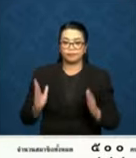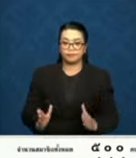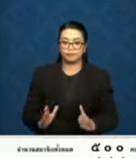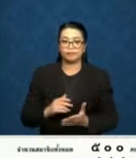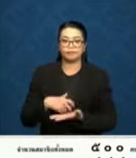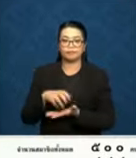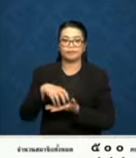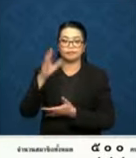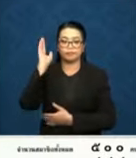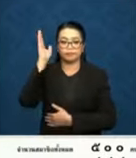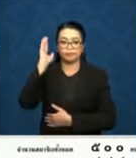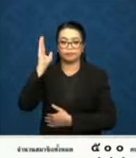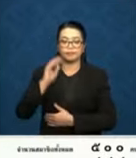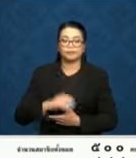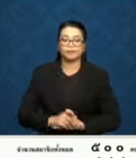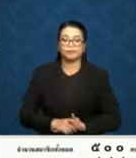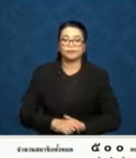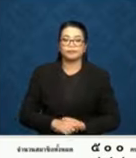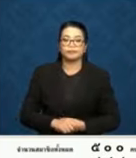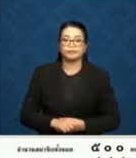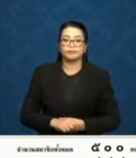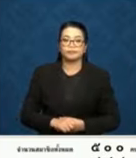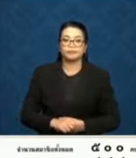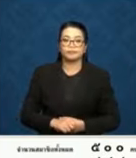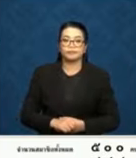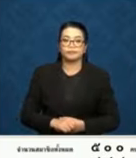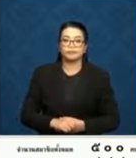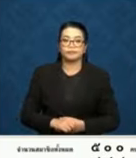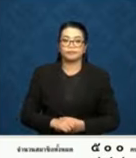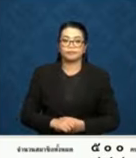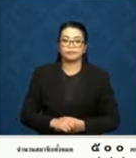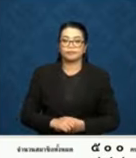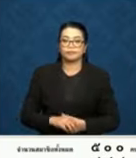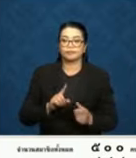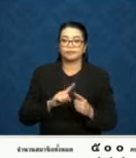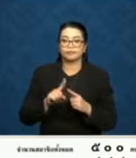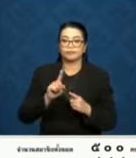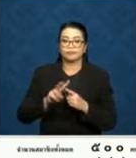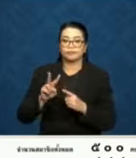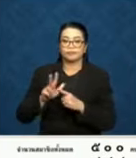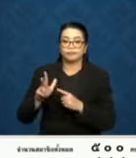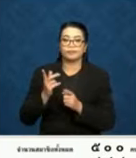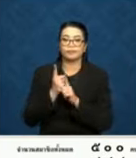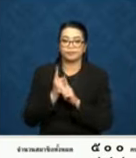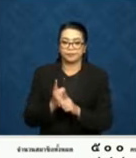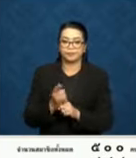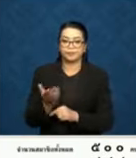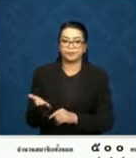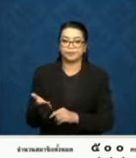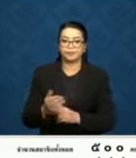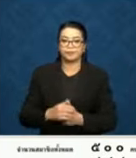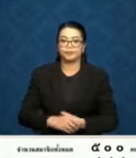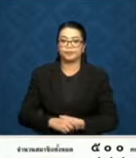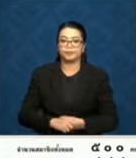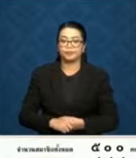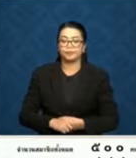ุณตามด้ท่านกิจทันยาวาจาดีและท่านทีราลัฐ สำเร็วางนิดครับเชิญท่านกอราวีครั